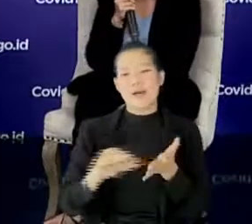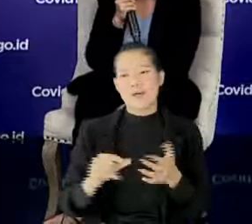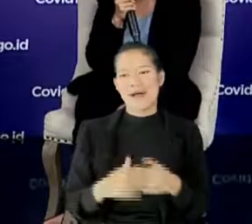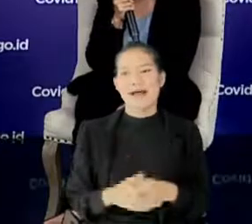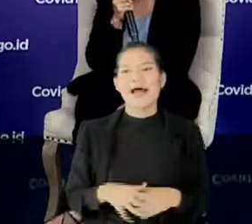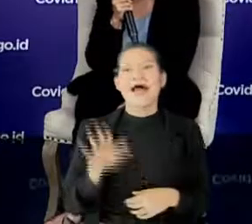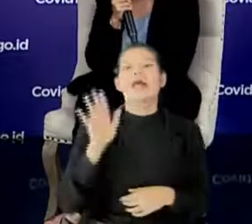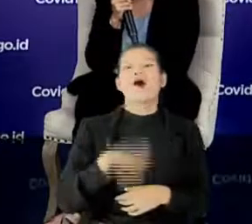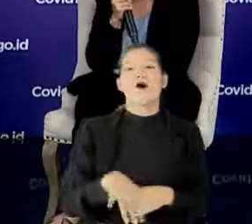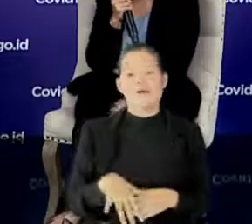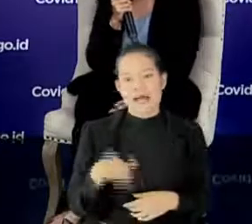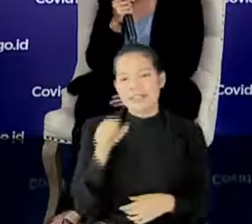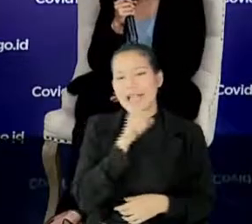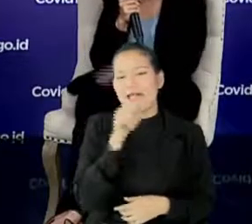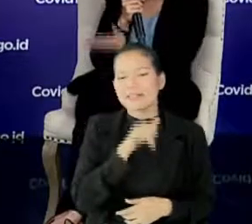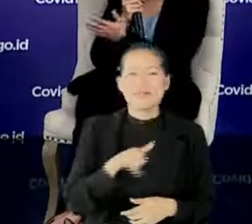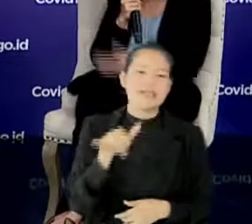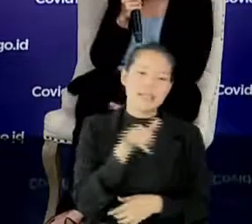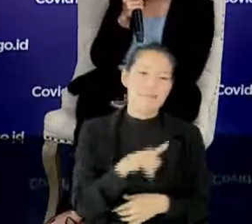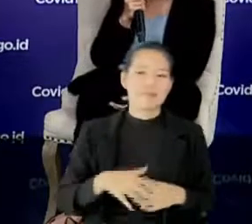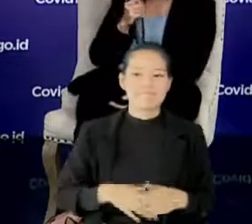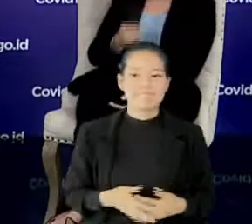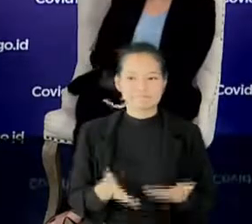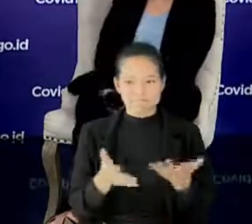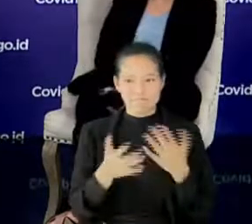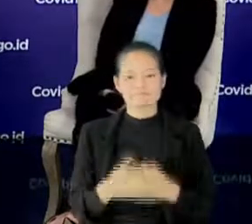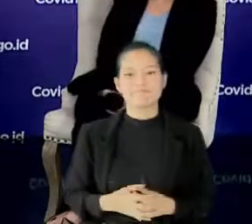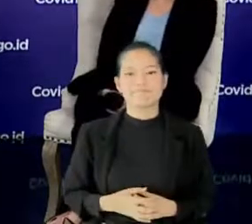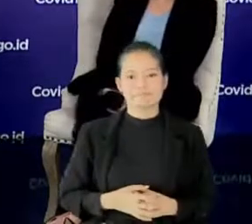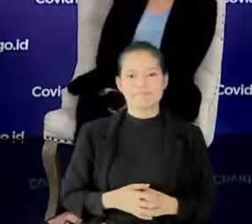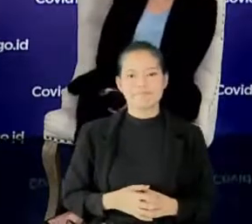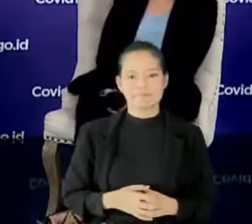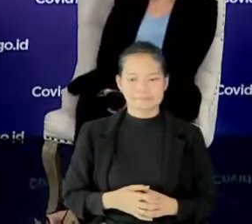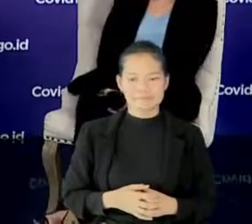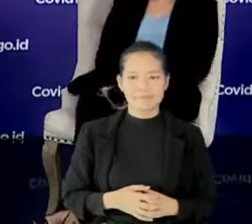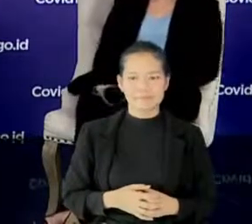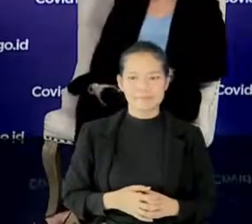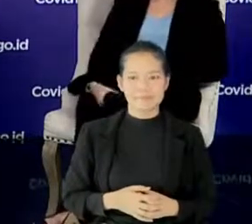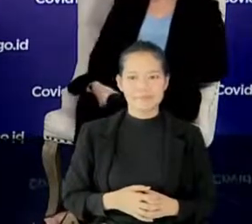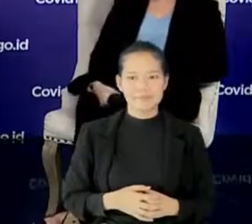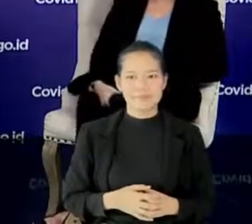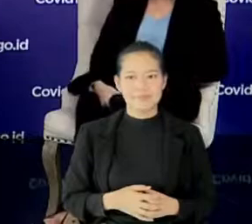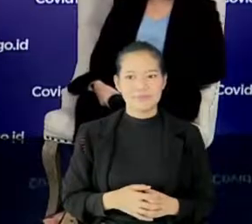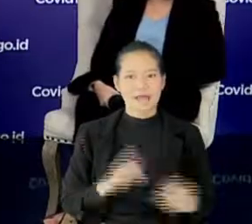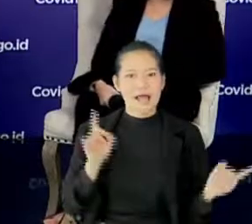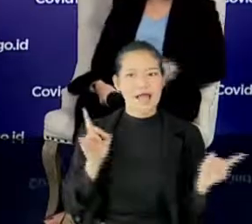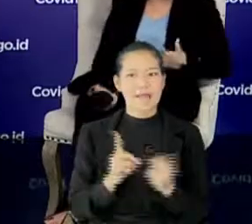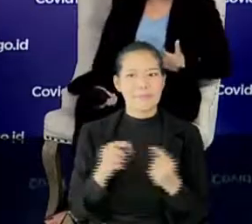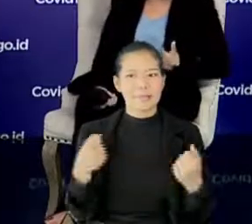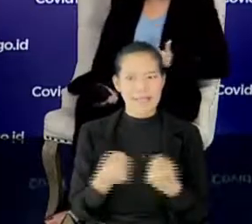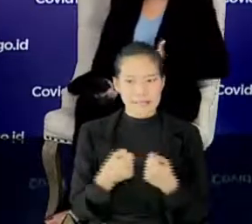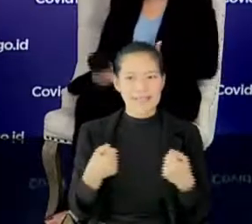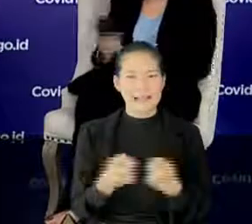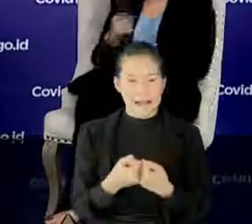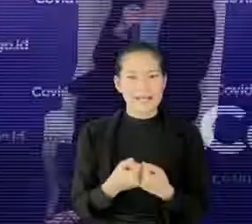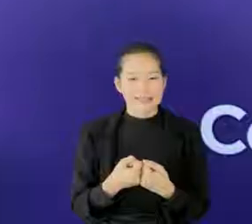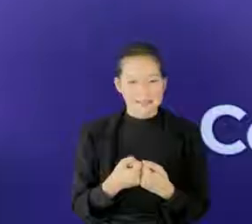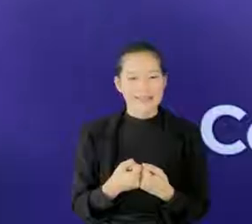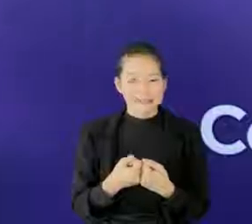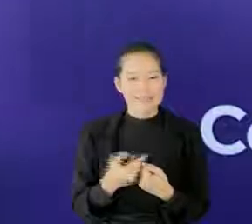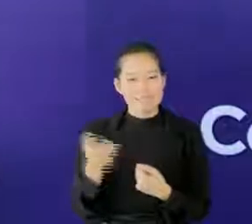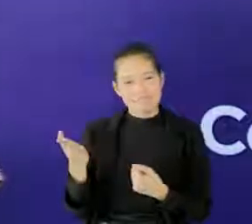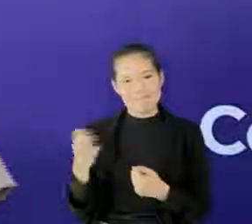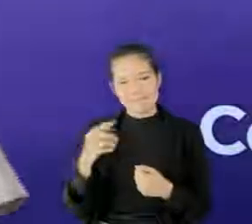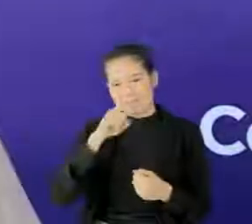Biasa ya, kita ini. Kita nyanyi bareng Pak. Okay. Silakan Pak. Saya hadapi tantangan Mas Ahmad